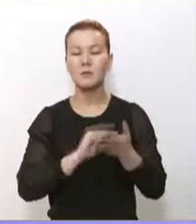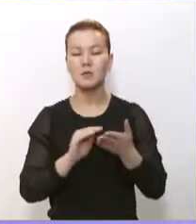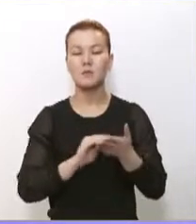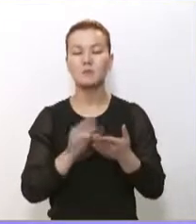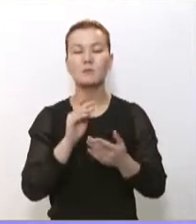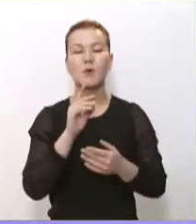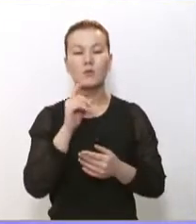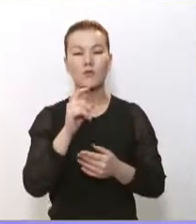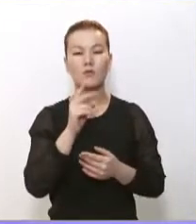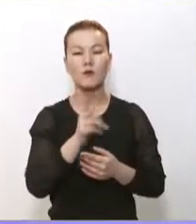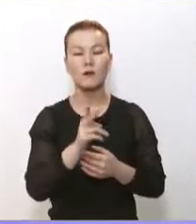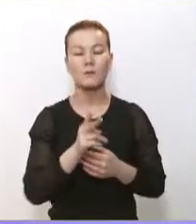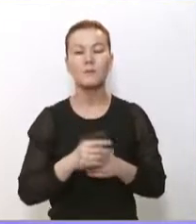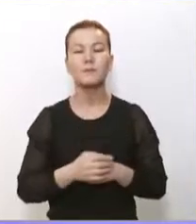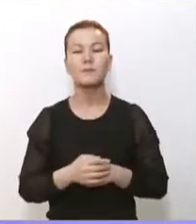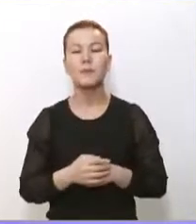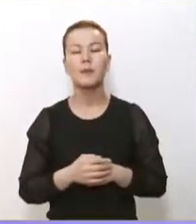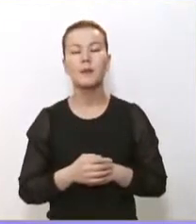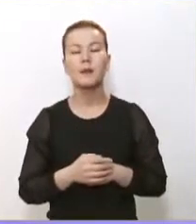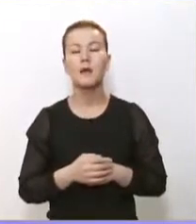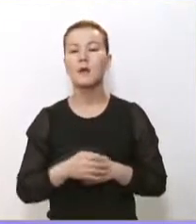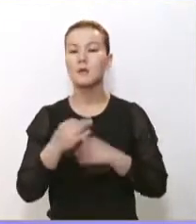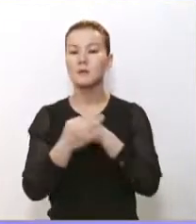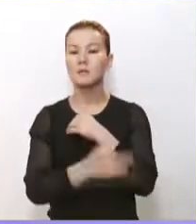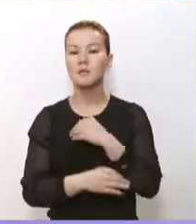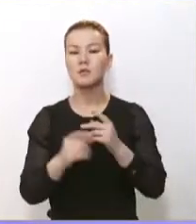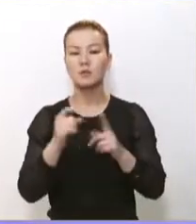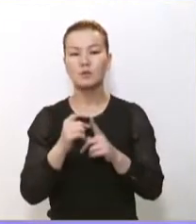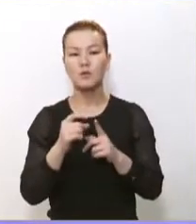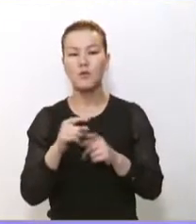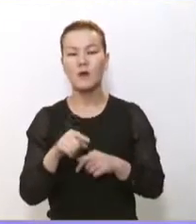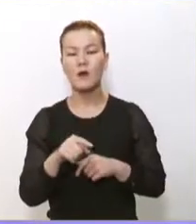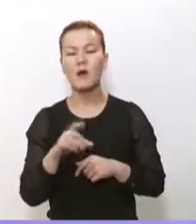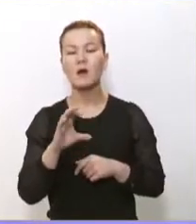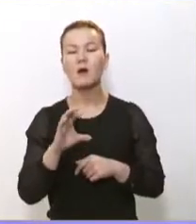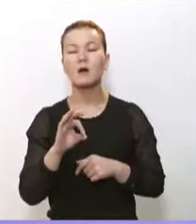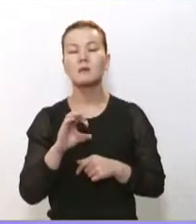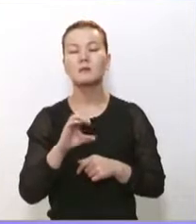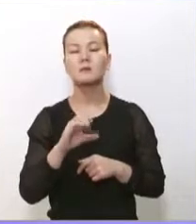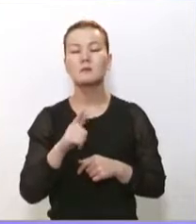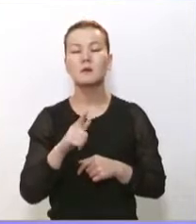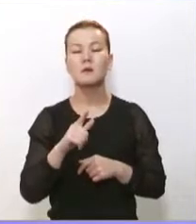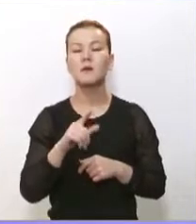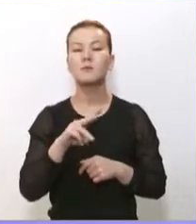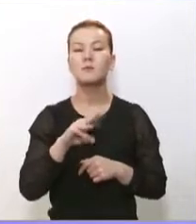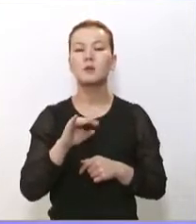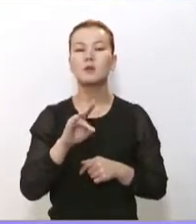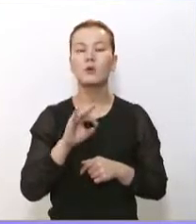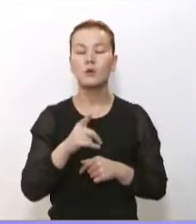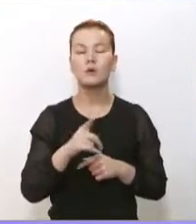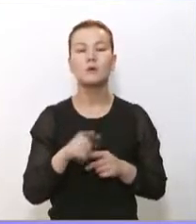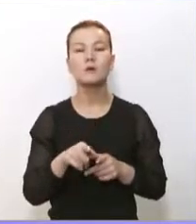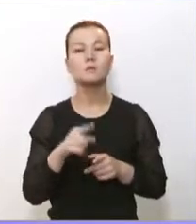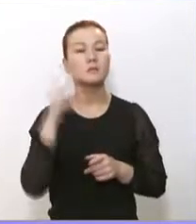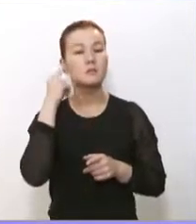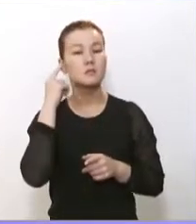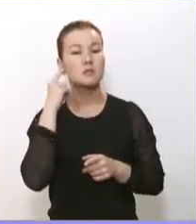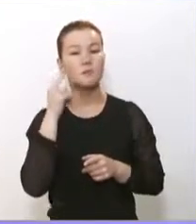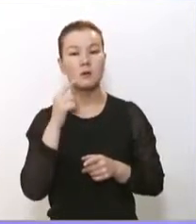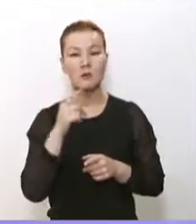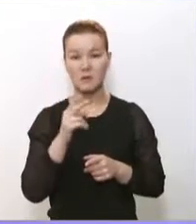Пишем букву К. И последнее слово. Осьминог. Слышится звук